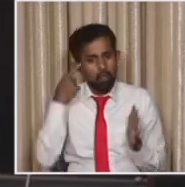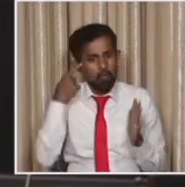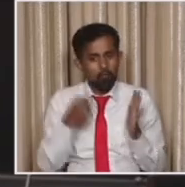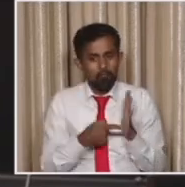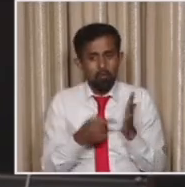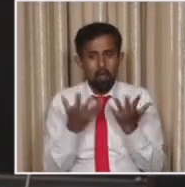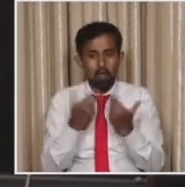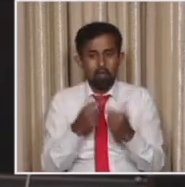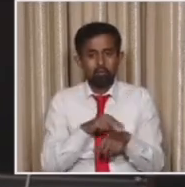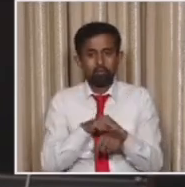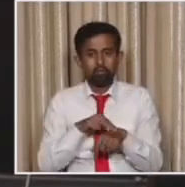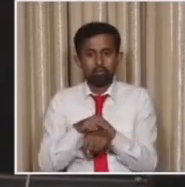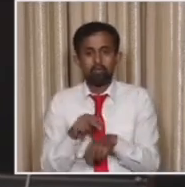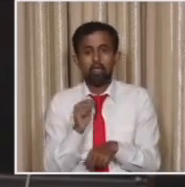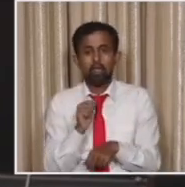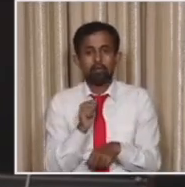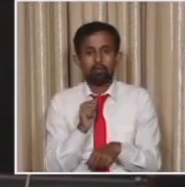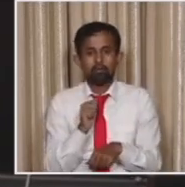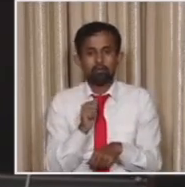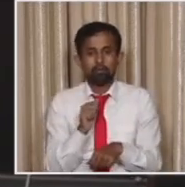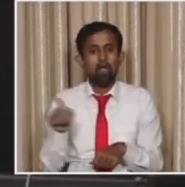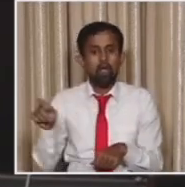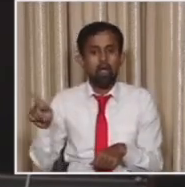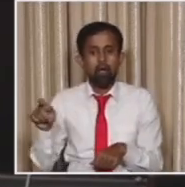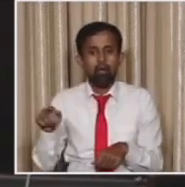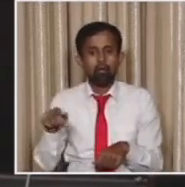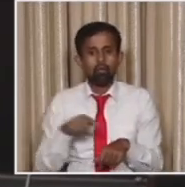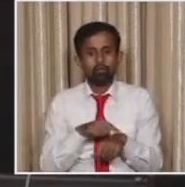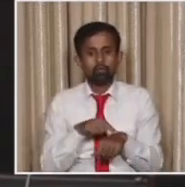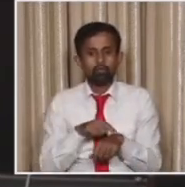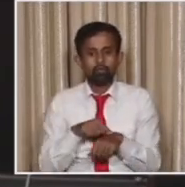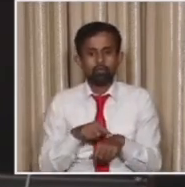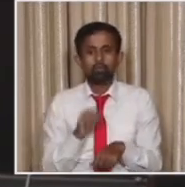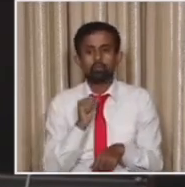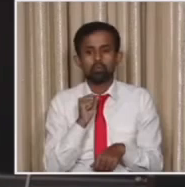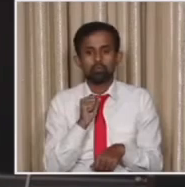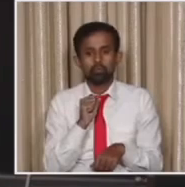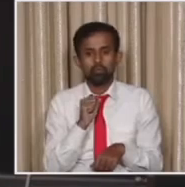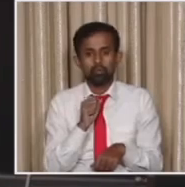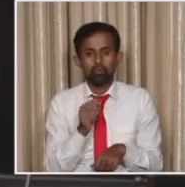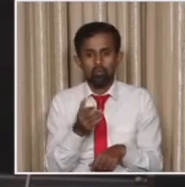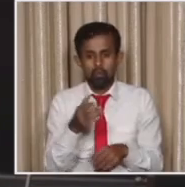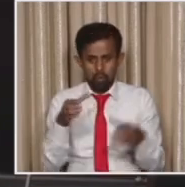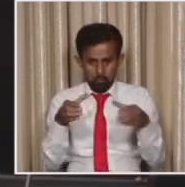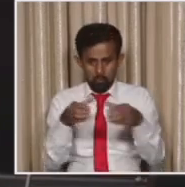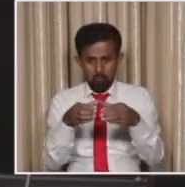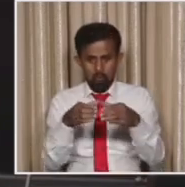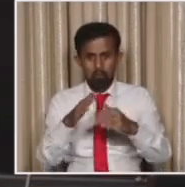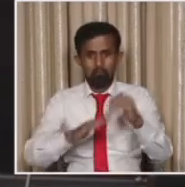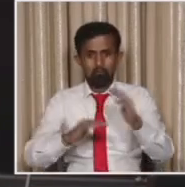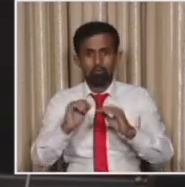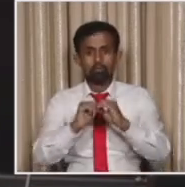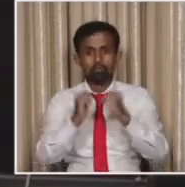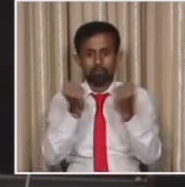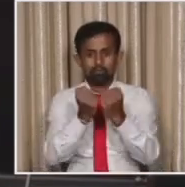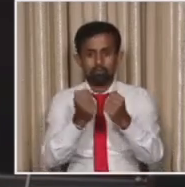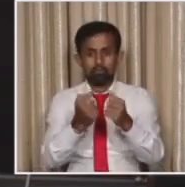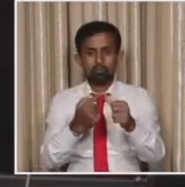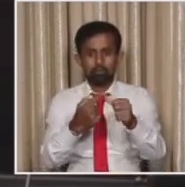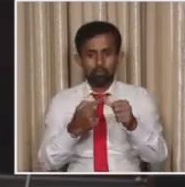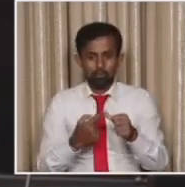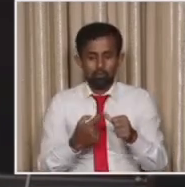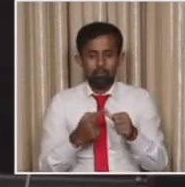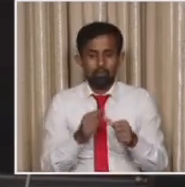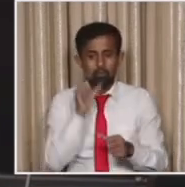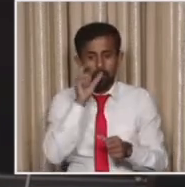ප්‍රතිඵල පරක්කු වෙන්නේයි කවුද විභාග ප්‍රතිඵල පරක්කු වෙන්න හේතුව ඔය ඉන්න පක්ෂවල වෘත්තීය සමිති උත්තරපත්‍ර බලන්න එපයි